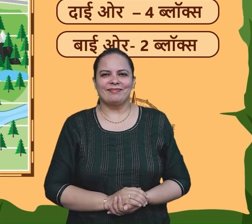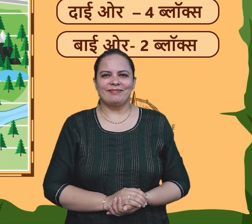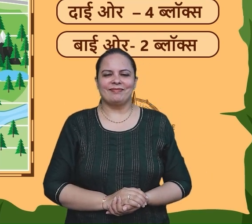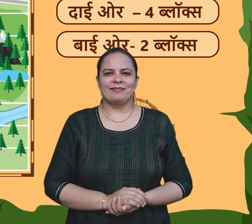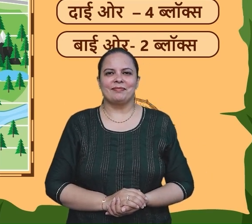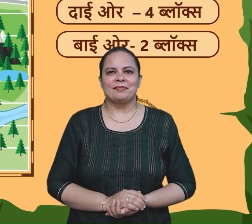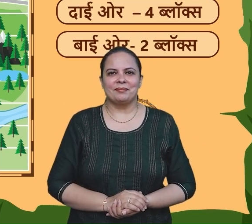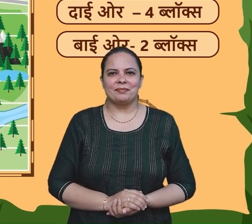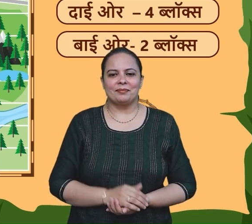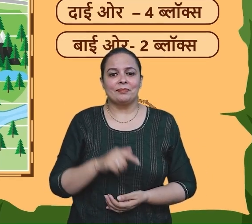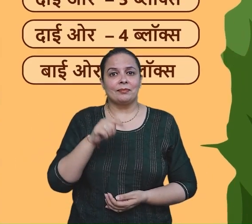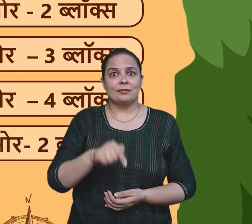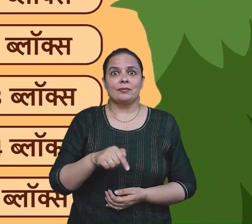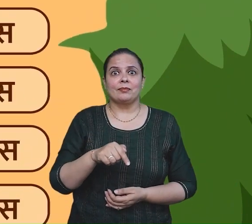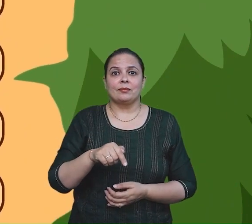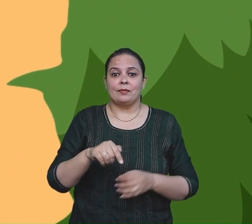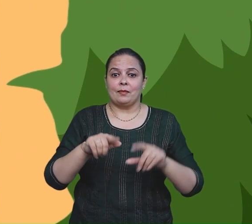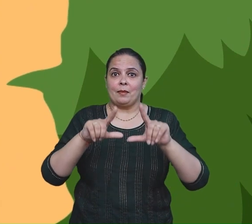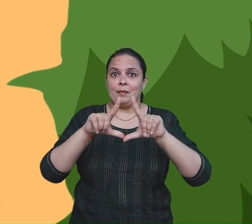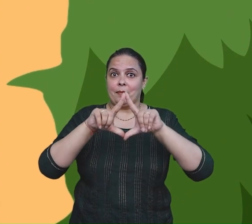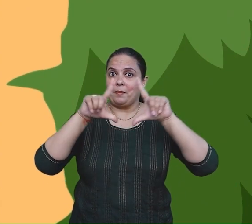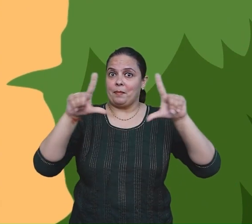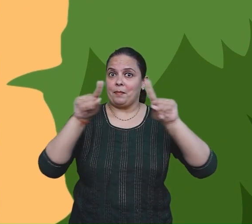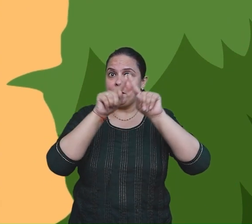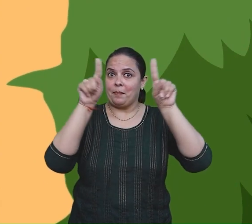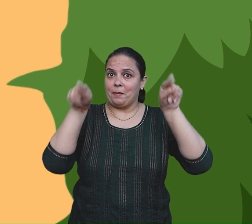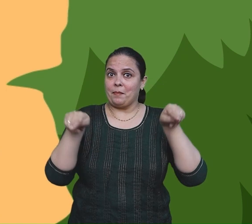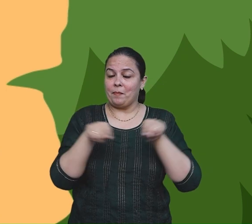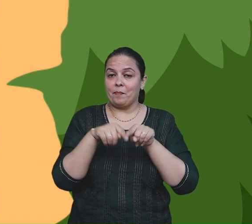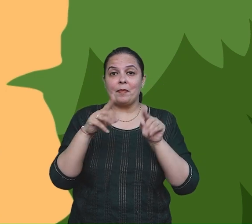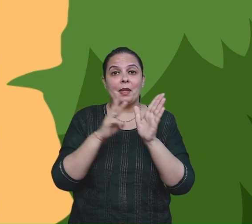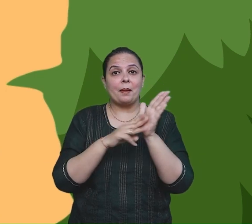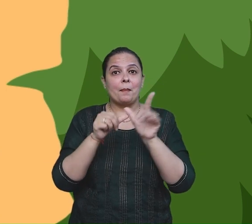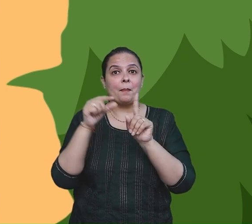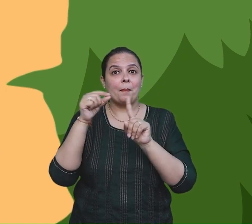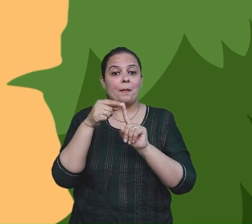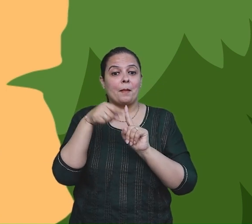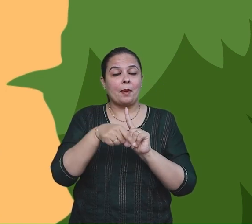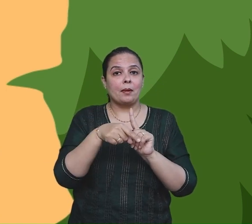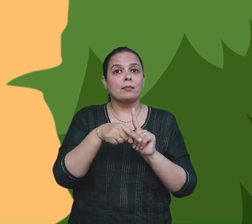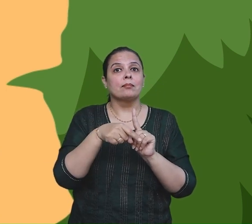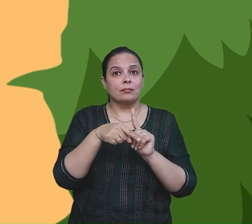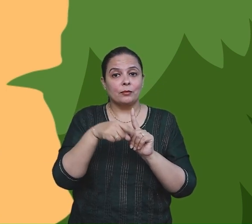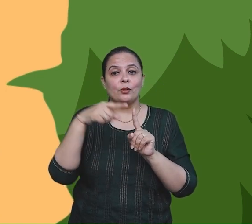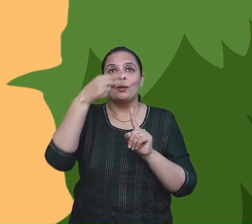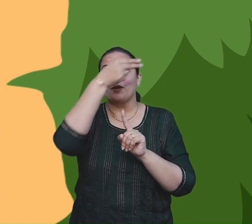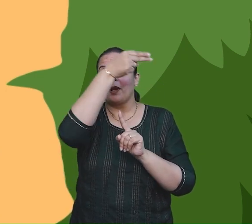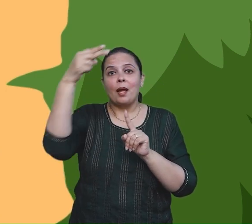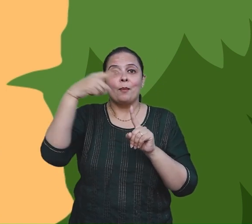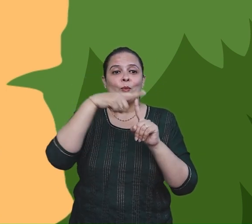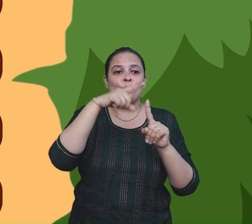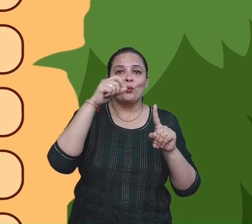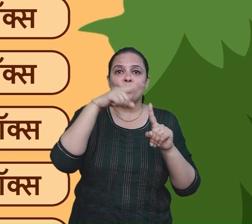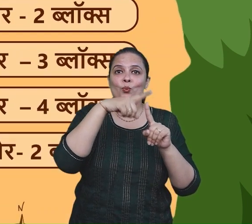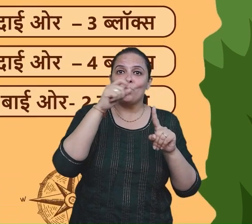तोतो के लिए नक्शे में दी गई जानकारी को पढ़िए। तोतो का सफर।